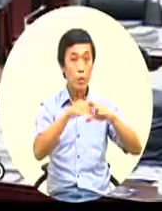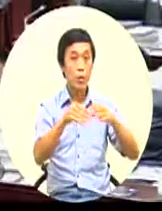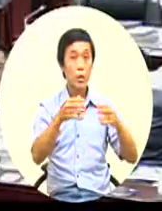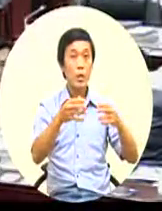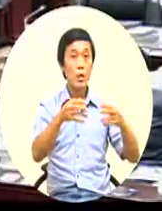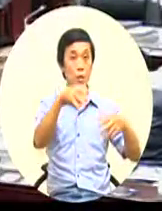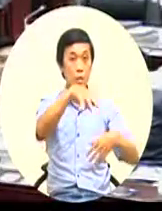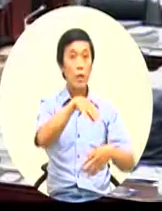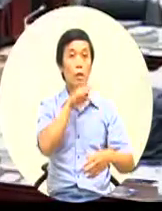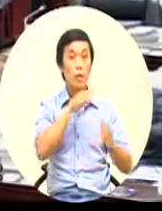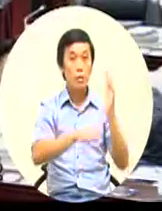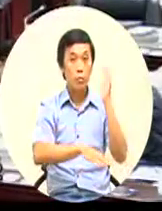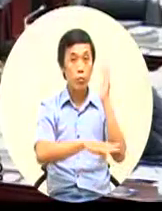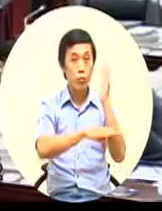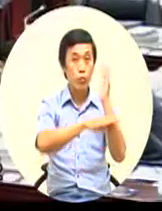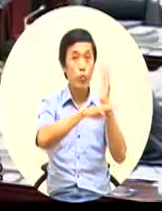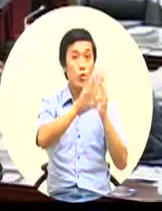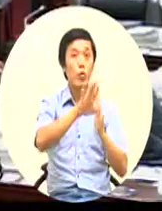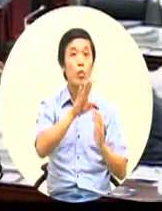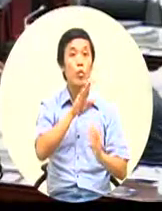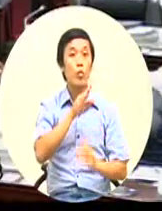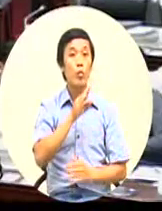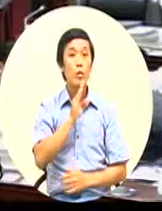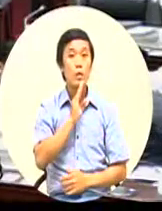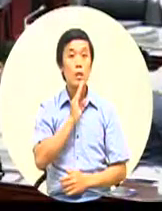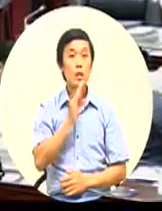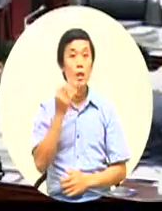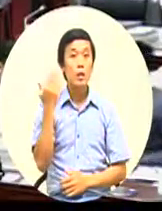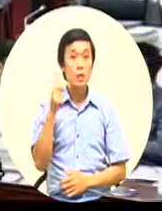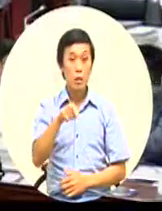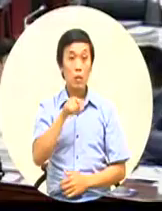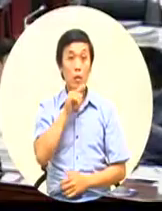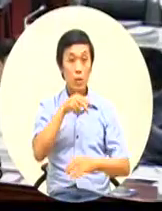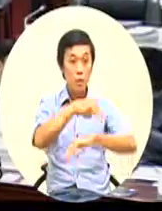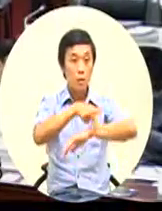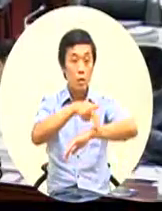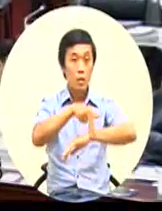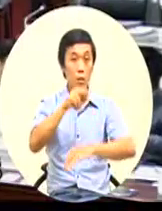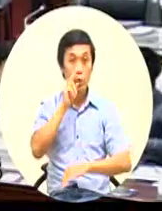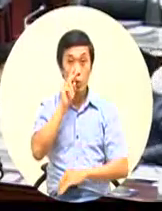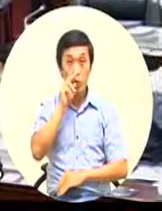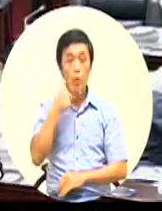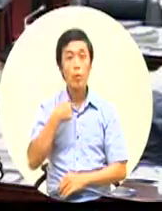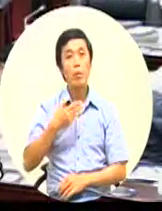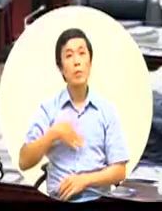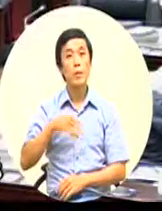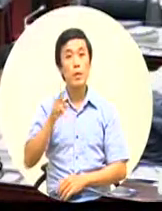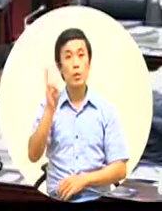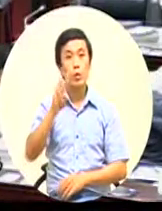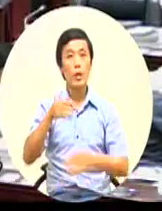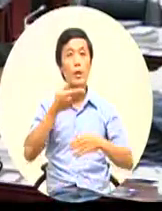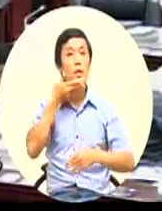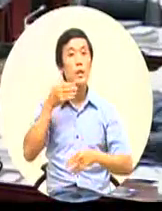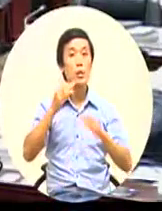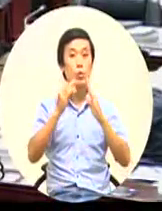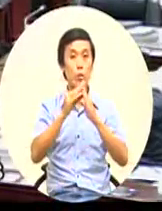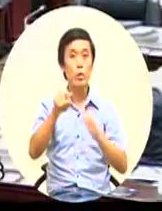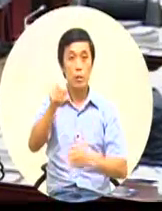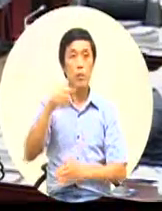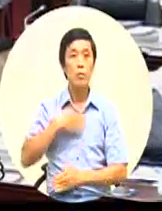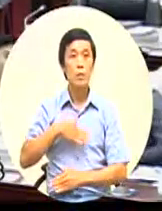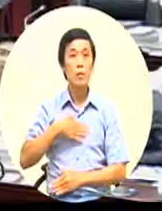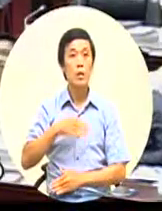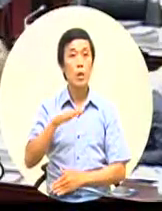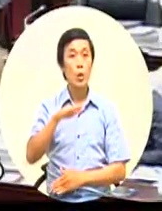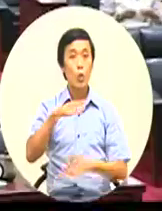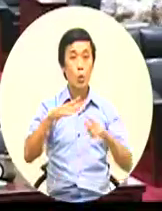市长也知道有淹被水淹，那时候设计上有很多的错误。我想水利局也知道。然后呢，广湖里刚刚市